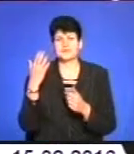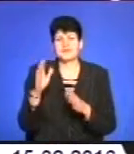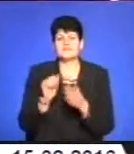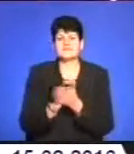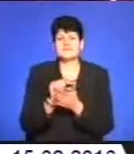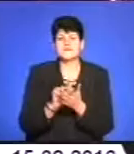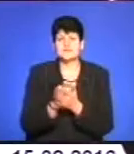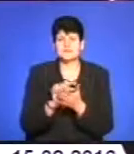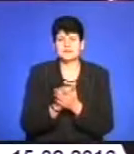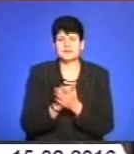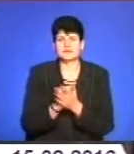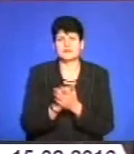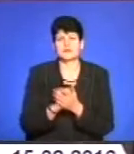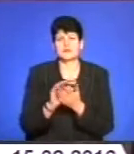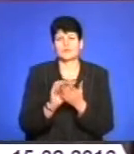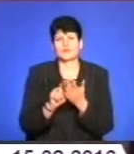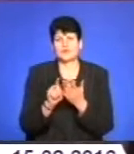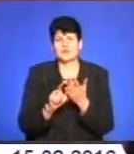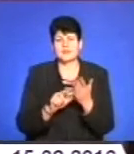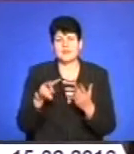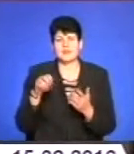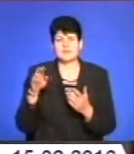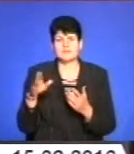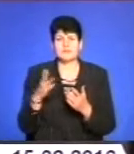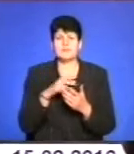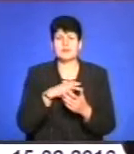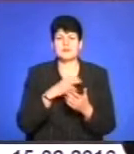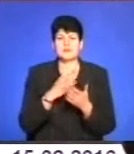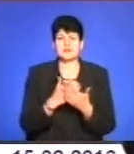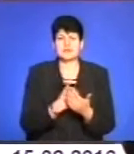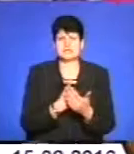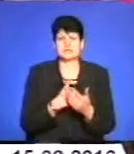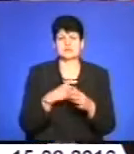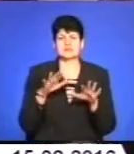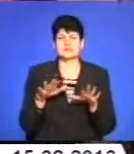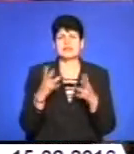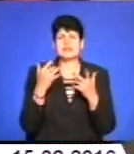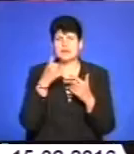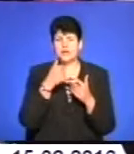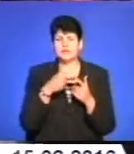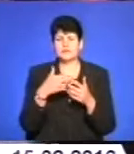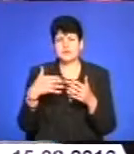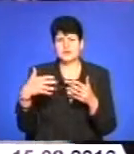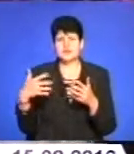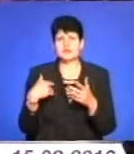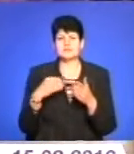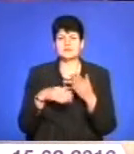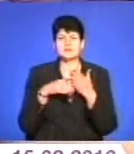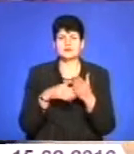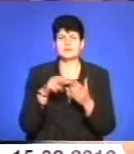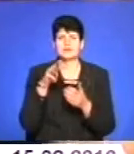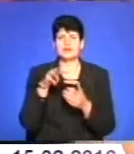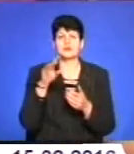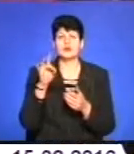видати оповідання Лепкого. Існує премія виключно на ініціативних засадах. Кілька років поспіль її меценатом є підприємець